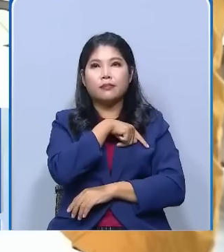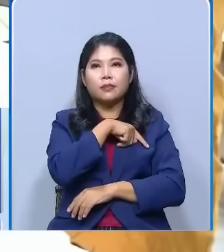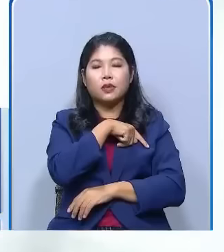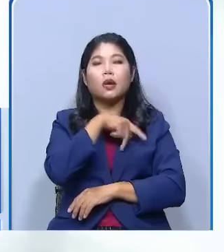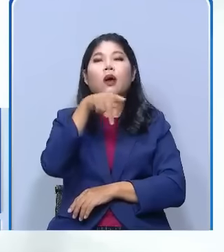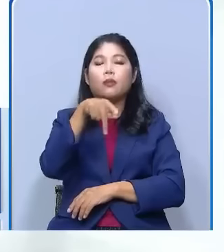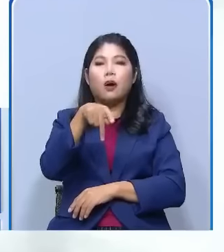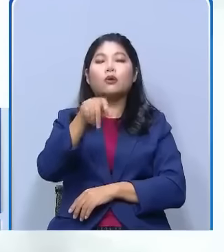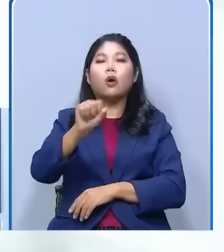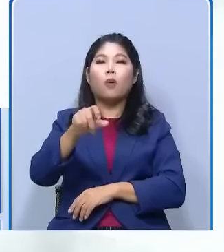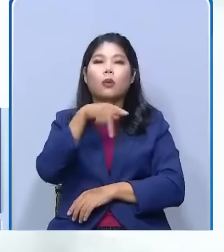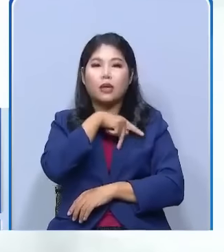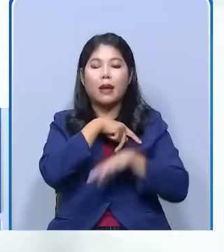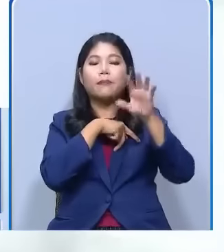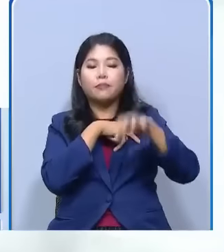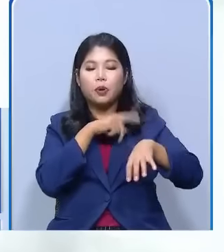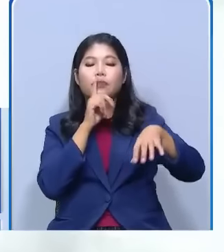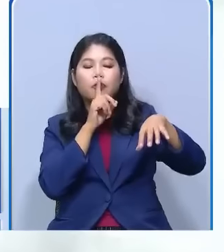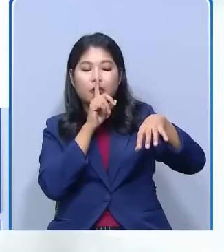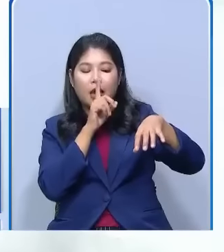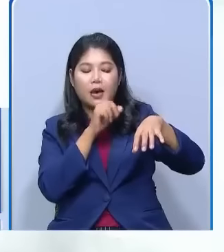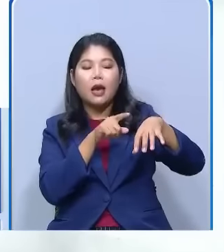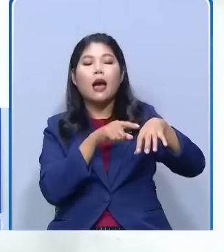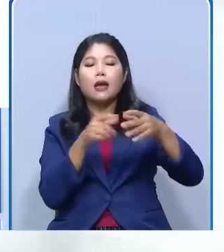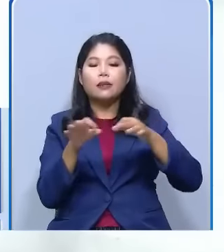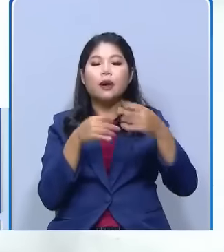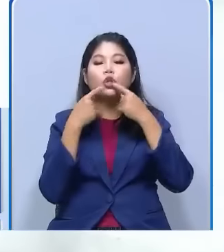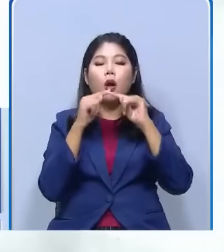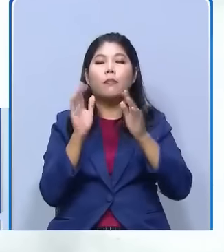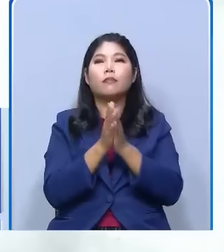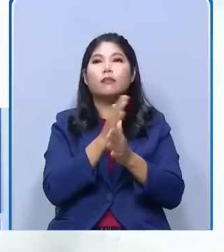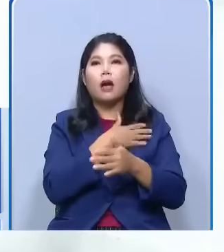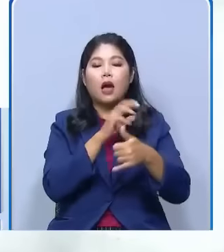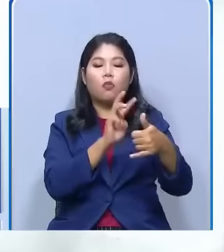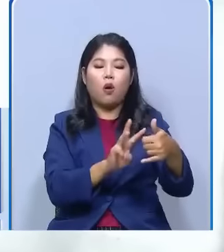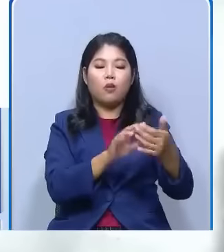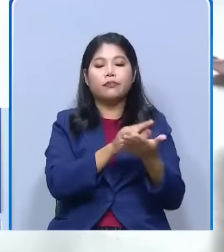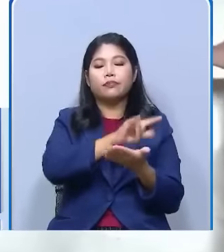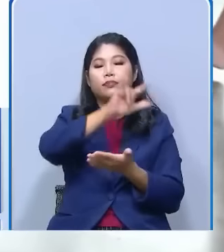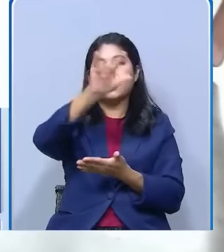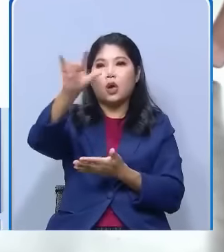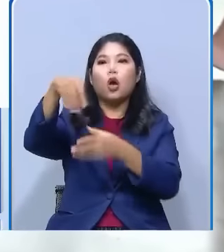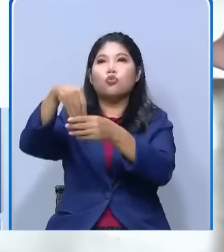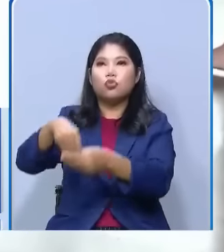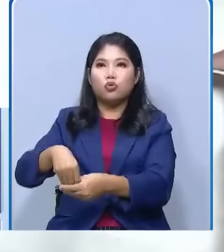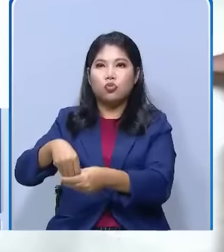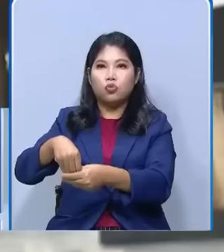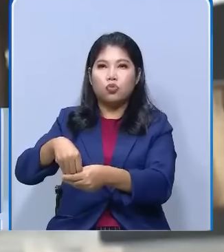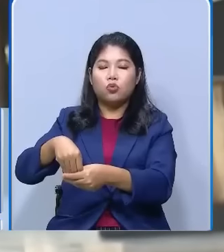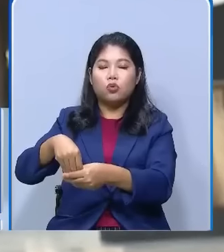พศท่านก็ชี้แจงมาบอกว่าพระอาจารย์ววชิระเมธีเนี่ยได้เดินทางเนาะไปเข้าพรรษาเพื่อจำวัดไทย